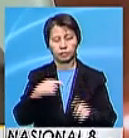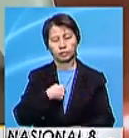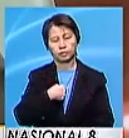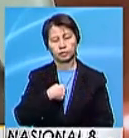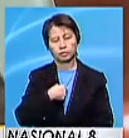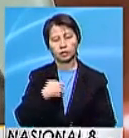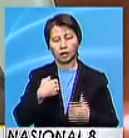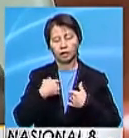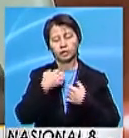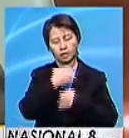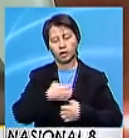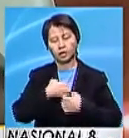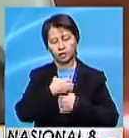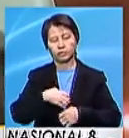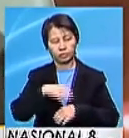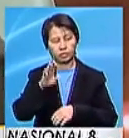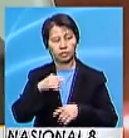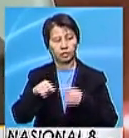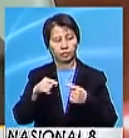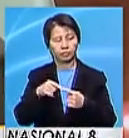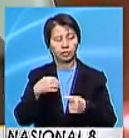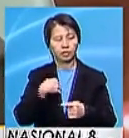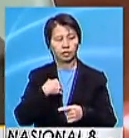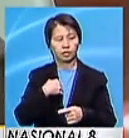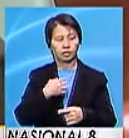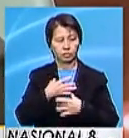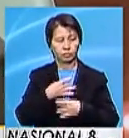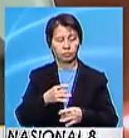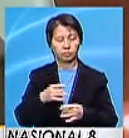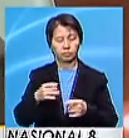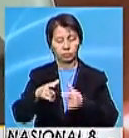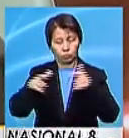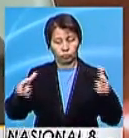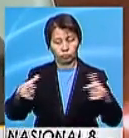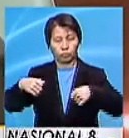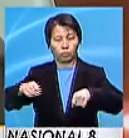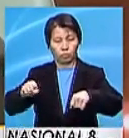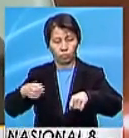saya enjoy lebih bila saya ride Super Sport bike